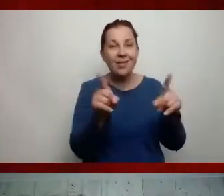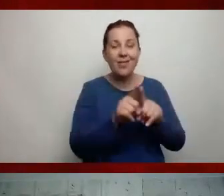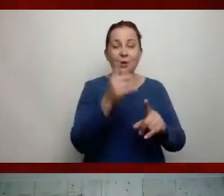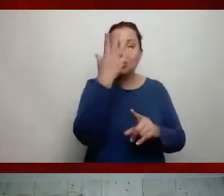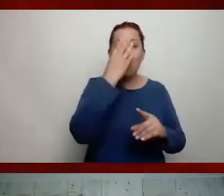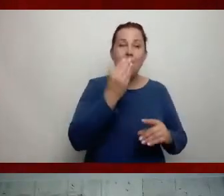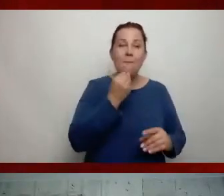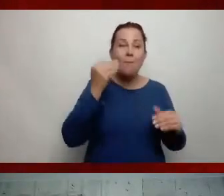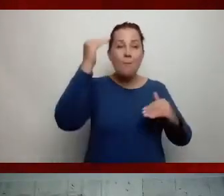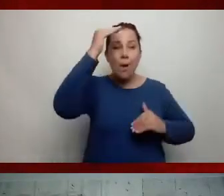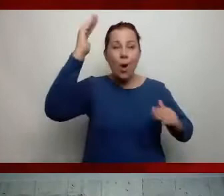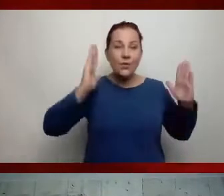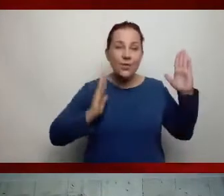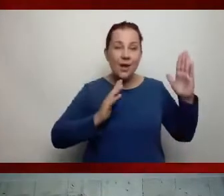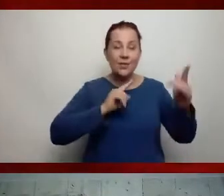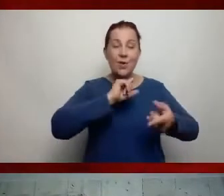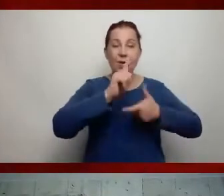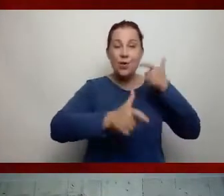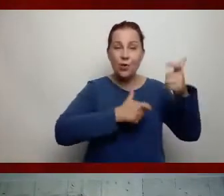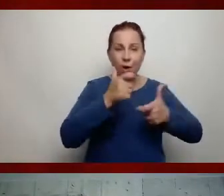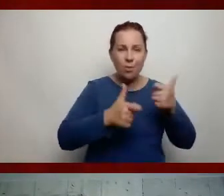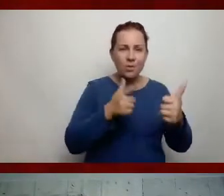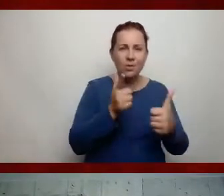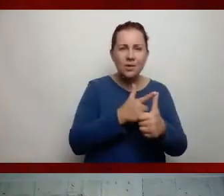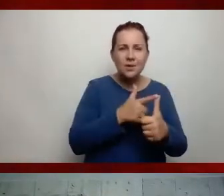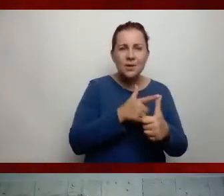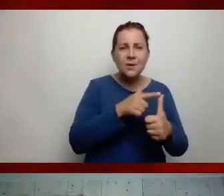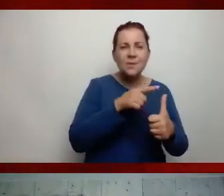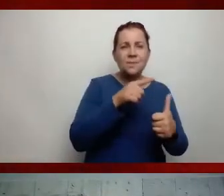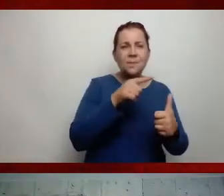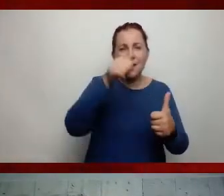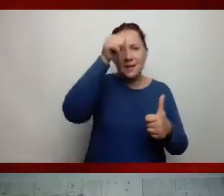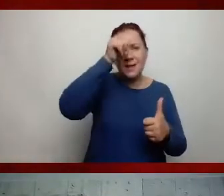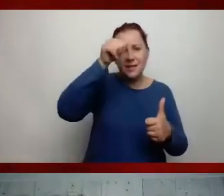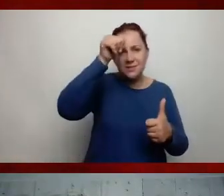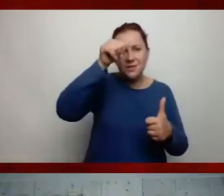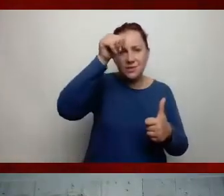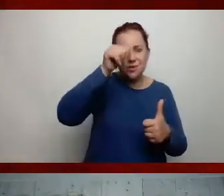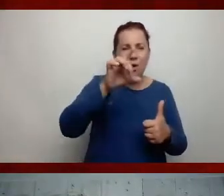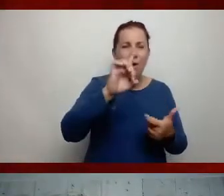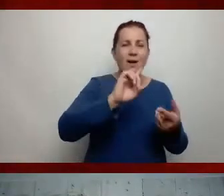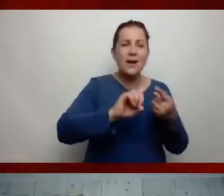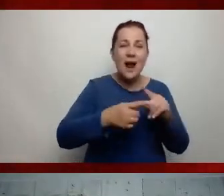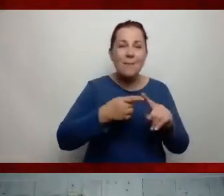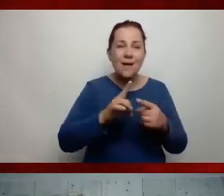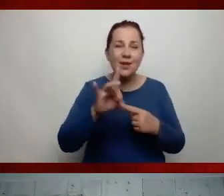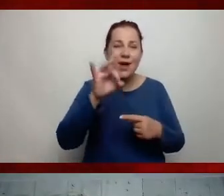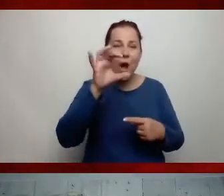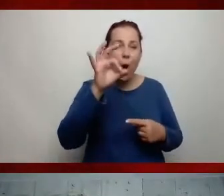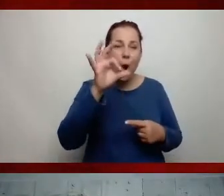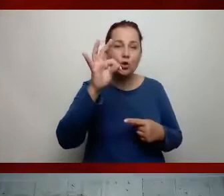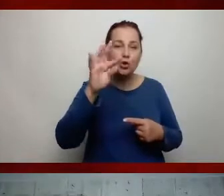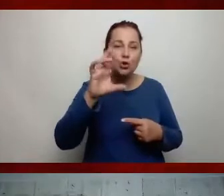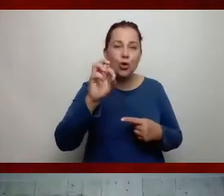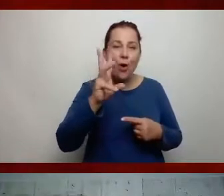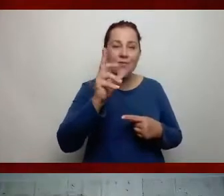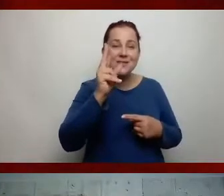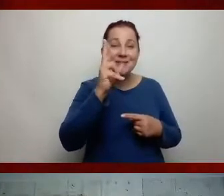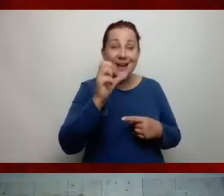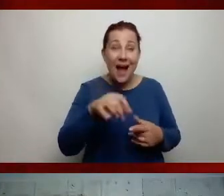Gramatyka Ostrowska i jej mąż. Także no, to tu nie przypadek, to co państwo